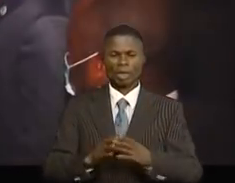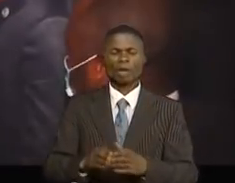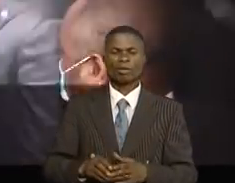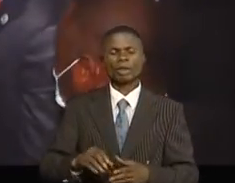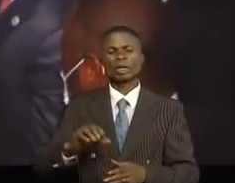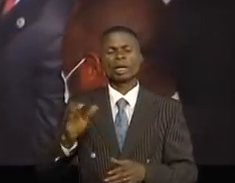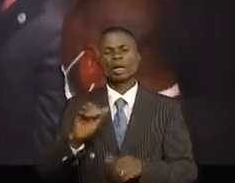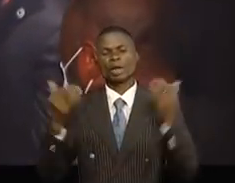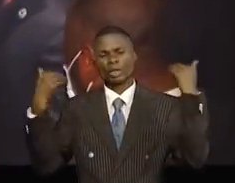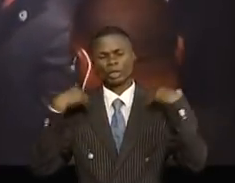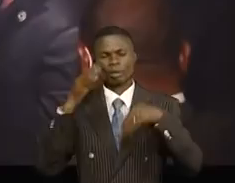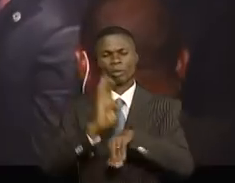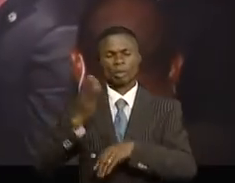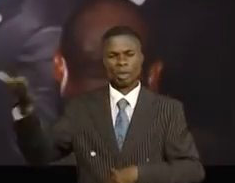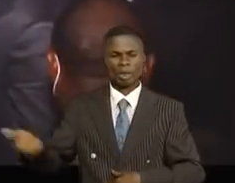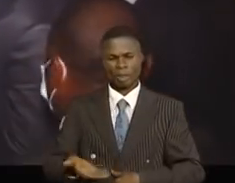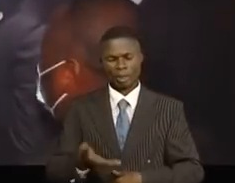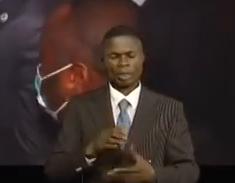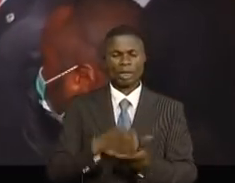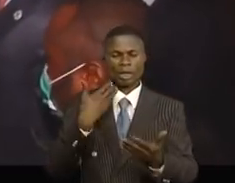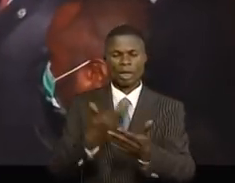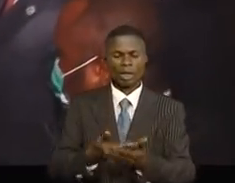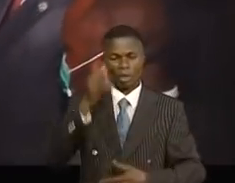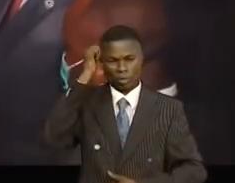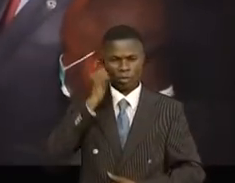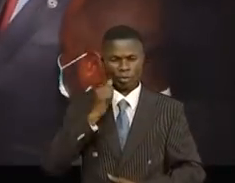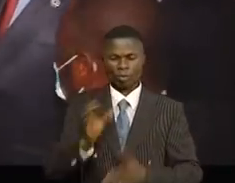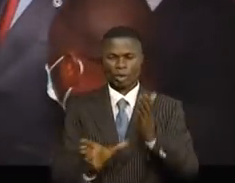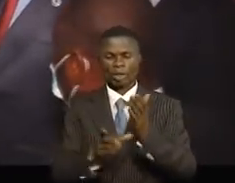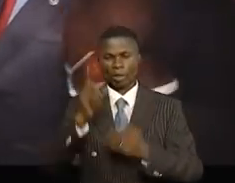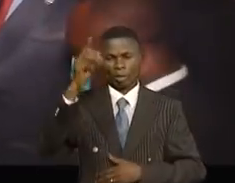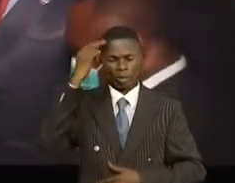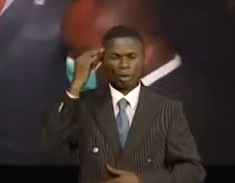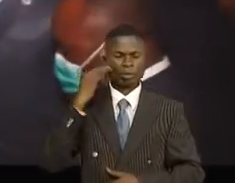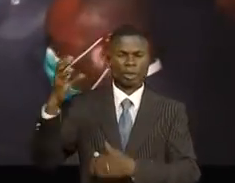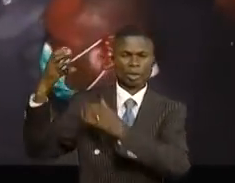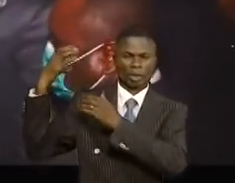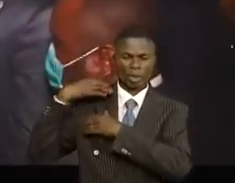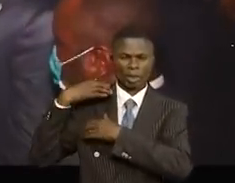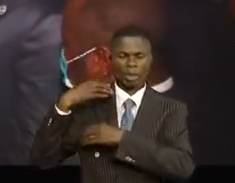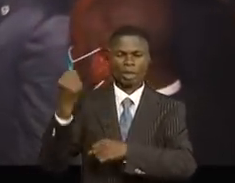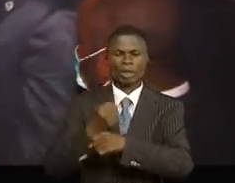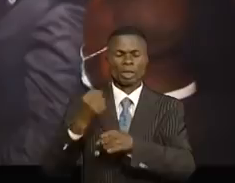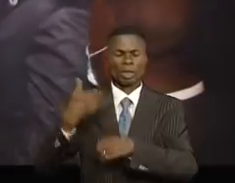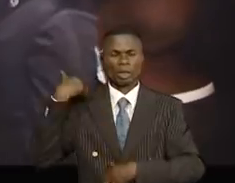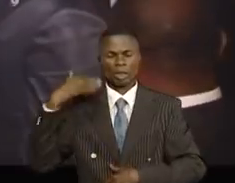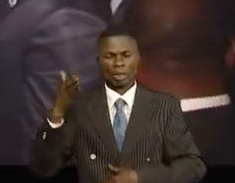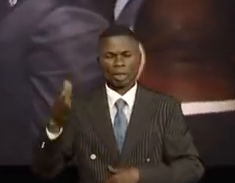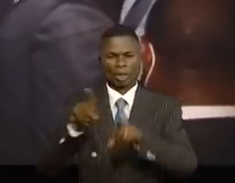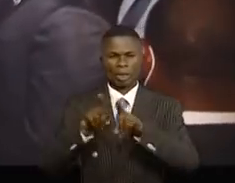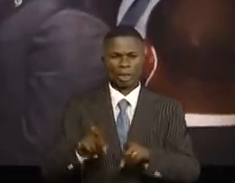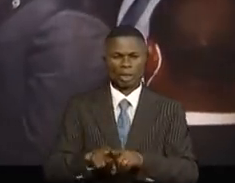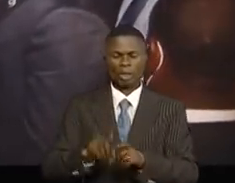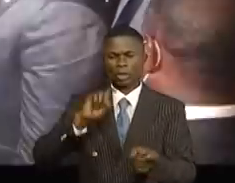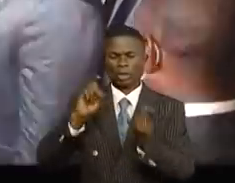Le chef de l'État a été accueilli à son arrivée par le vice-premier ministre en charge de la fonction publique, du travail et de